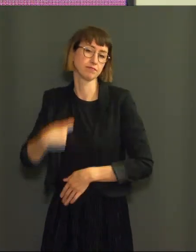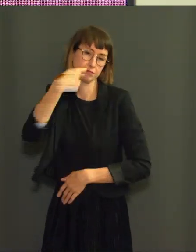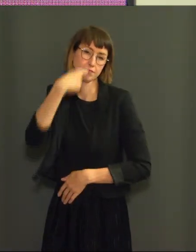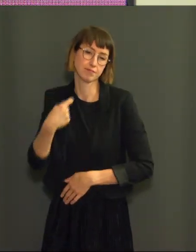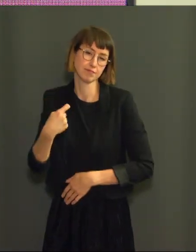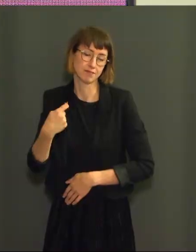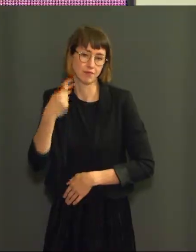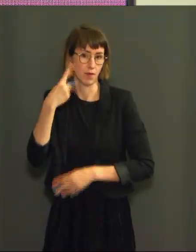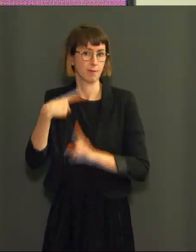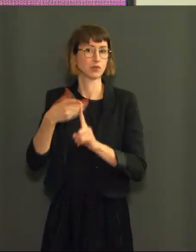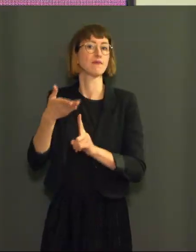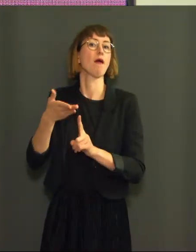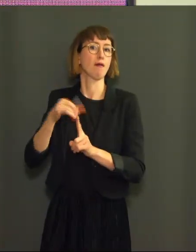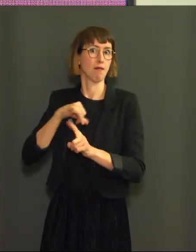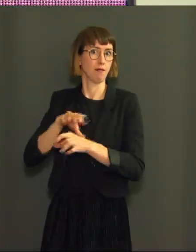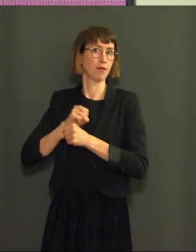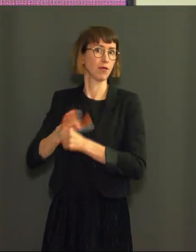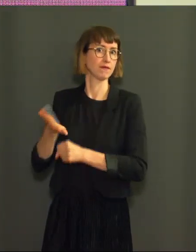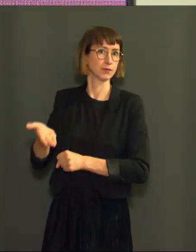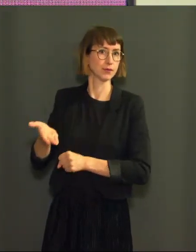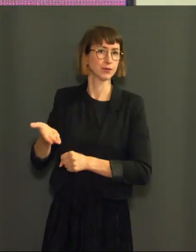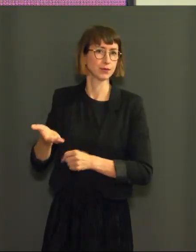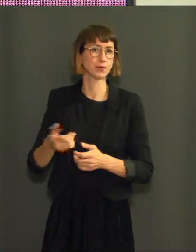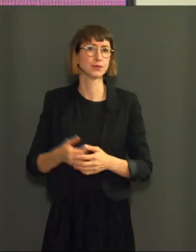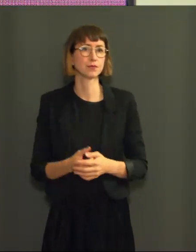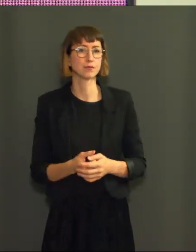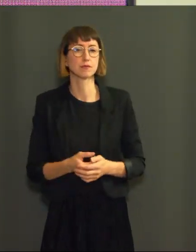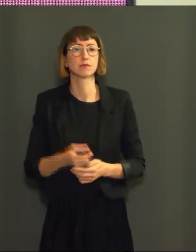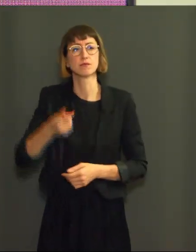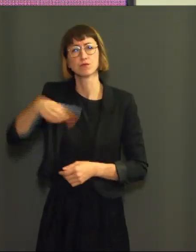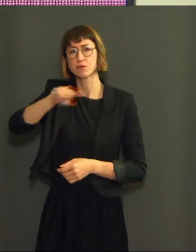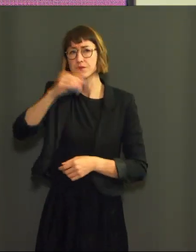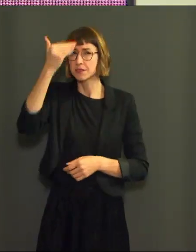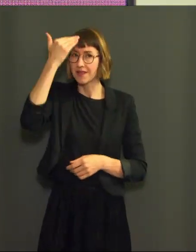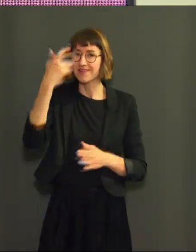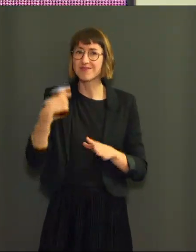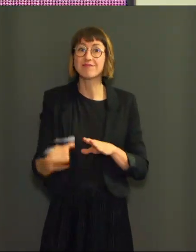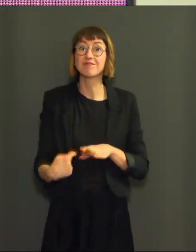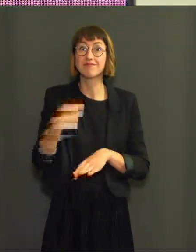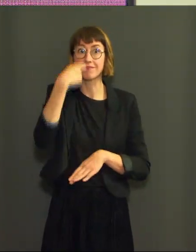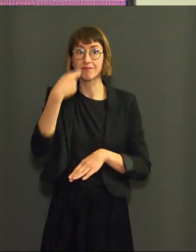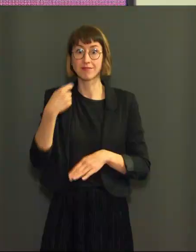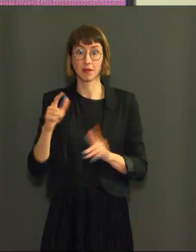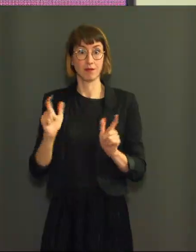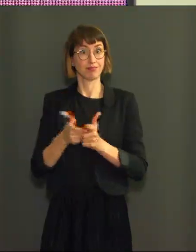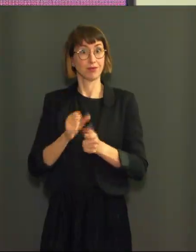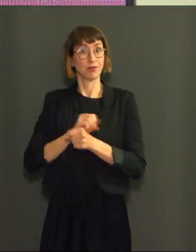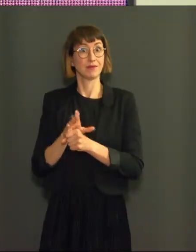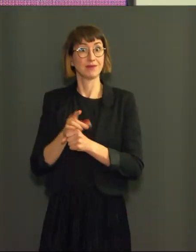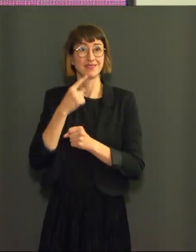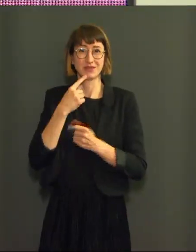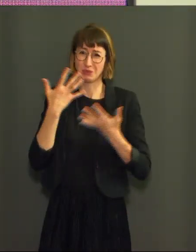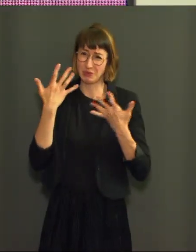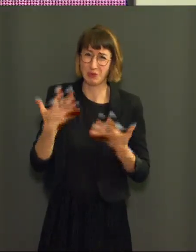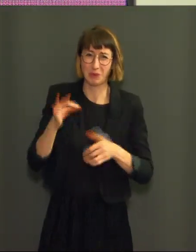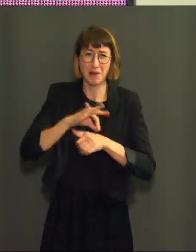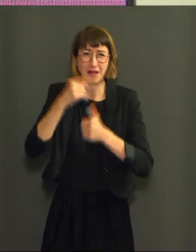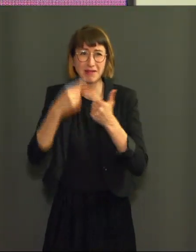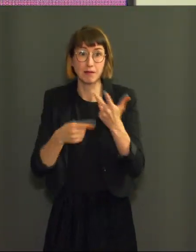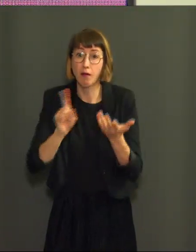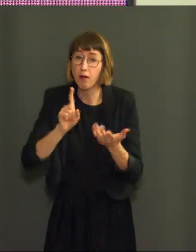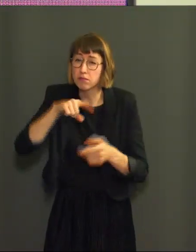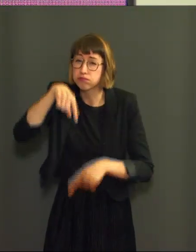PCR. Ceci étant, vous le savez, un test PCR positif ne veut pas dire que l'on est malade. On a des tableaux extrêmement variés, potentiellement,